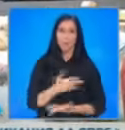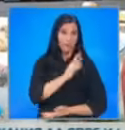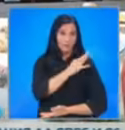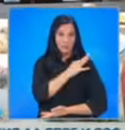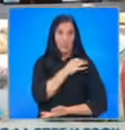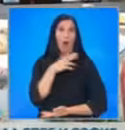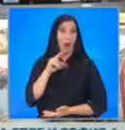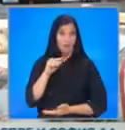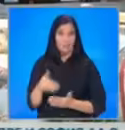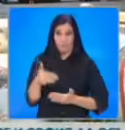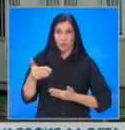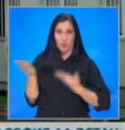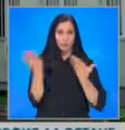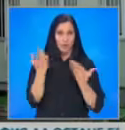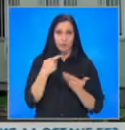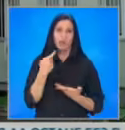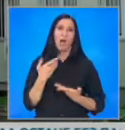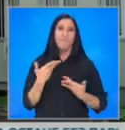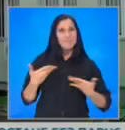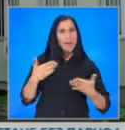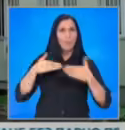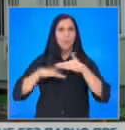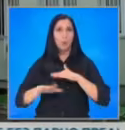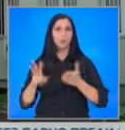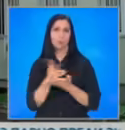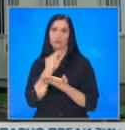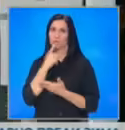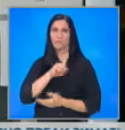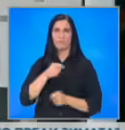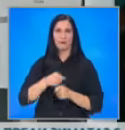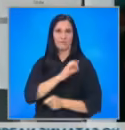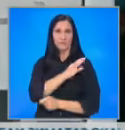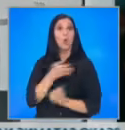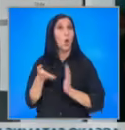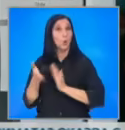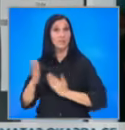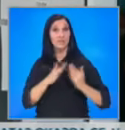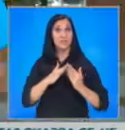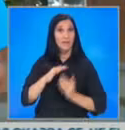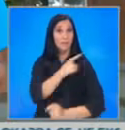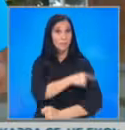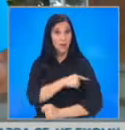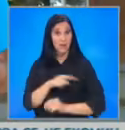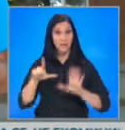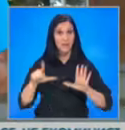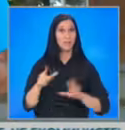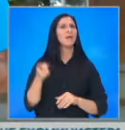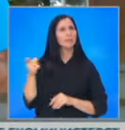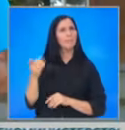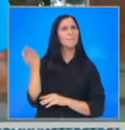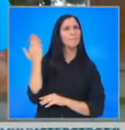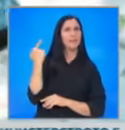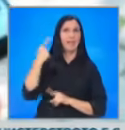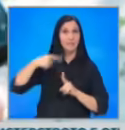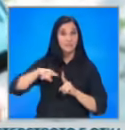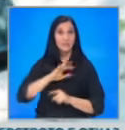Казвам, предстои учебна година. Ми ние под 18 не вакцинираме. Отива до съседното ДКЦ-7, където преди месец са се